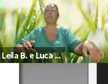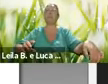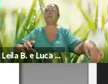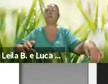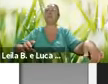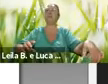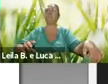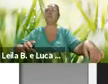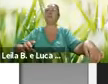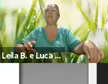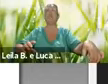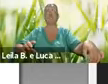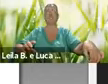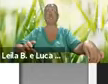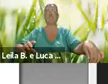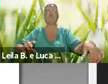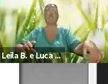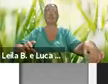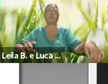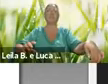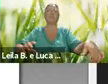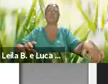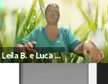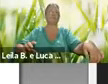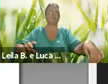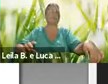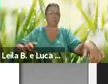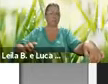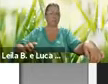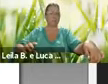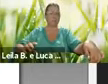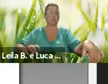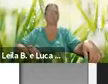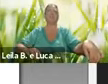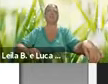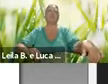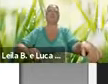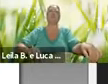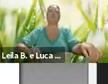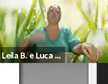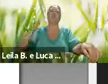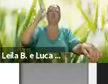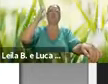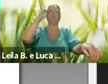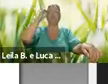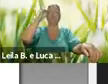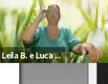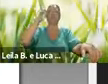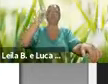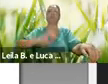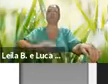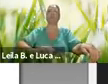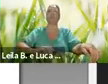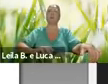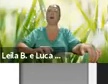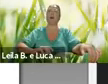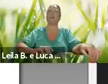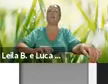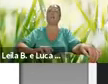di impressioni deboli e indecise. Queste impressioni si appoggiano sui centri del